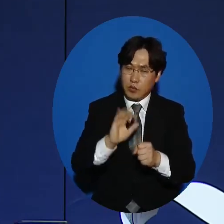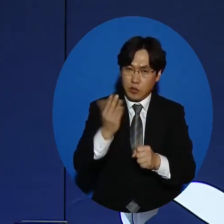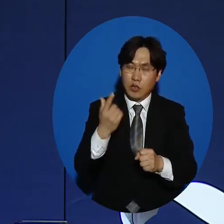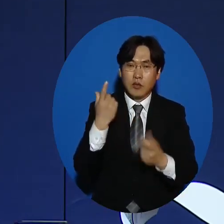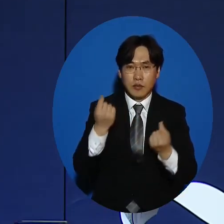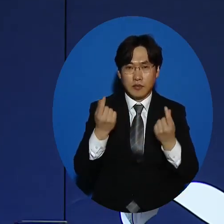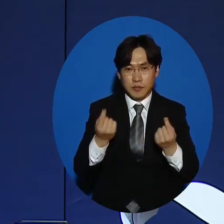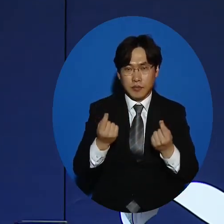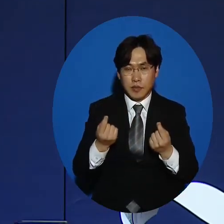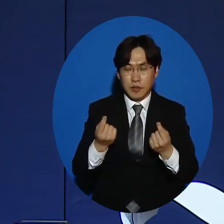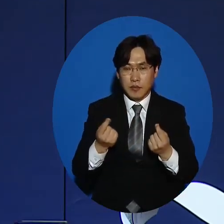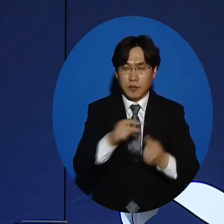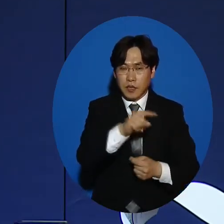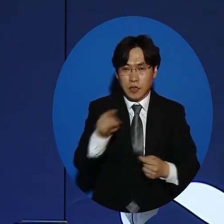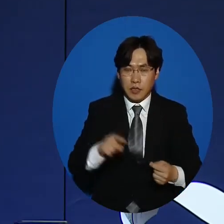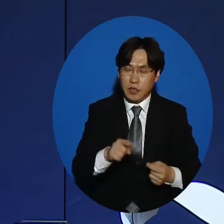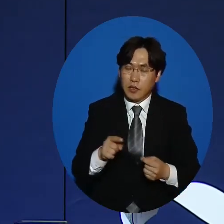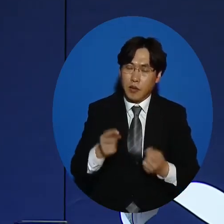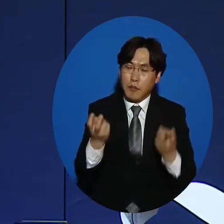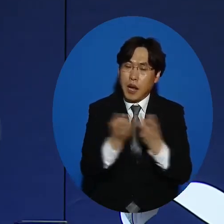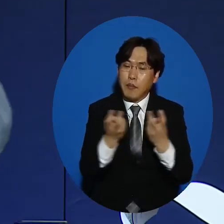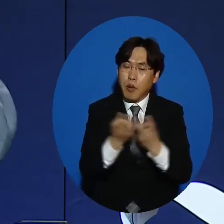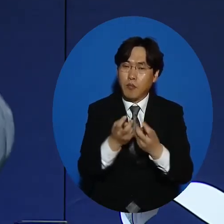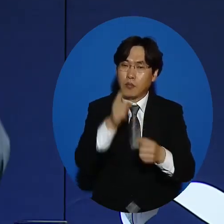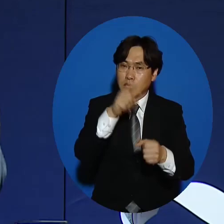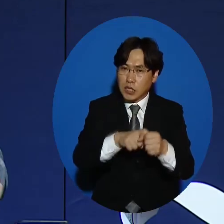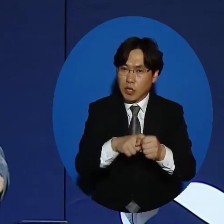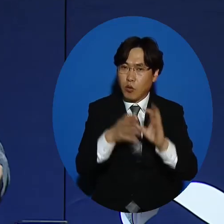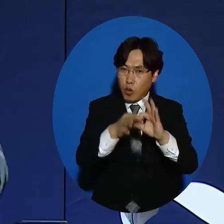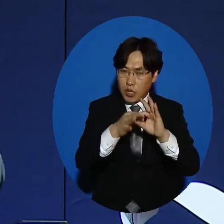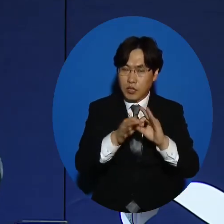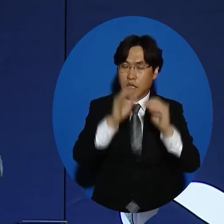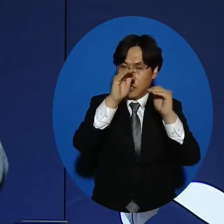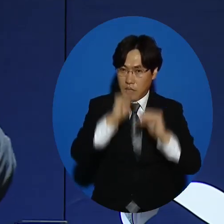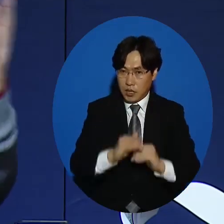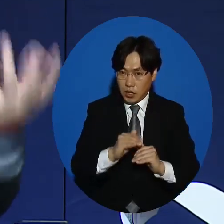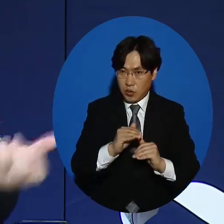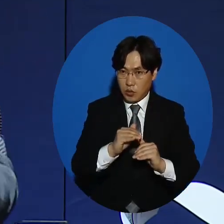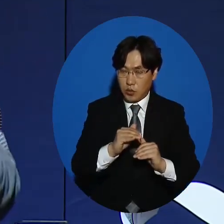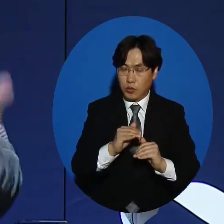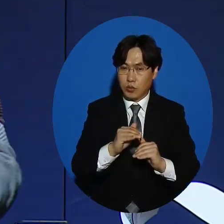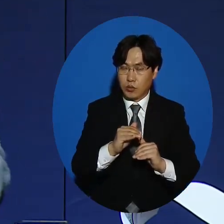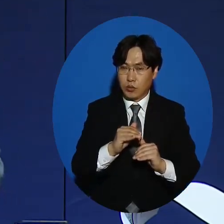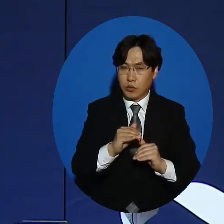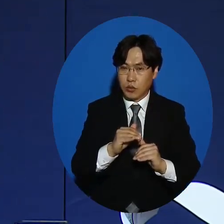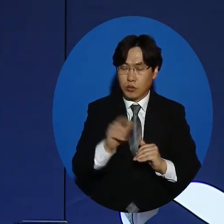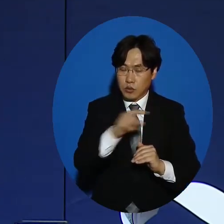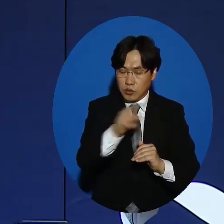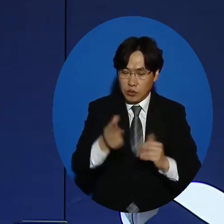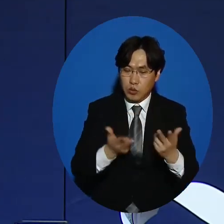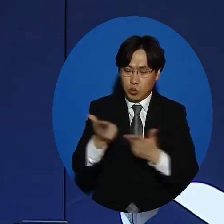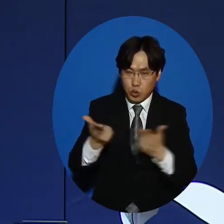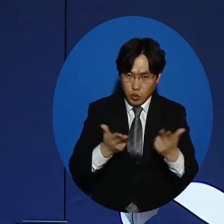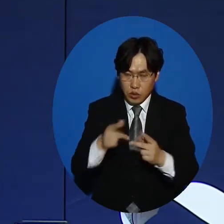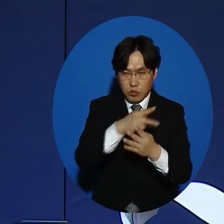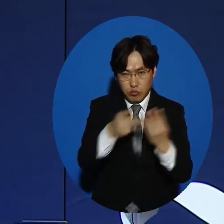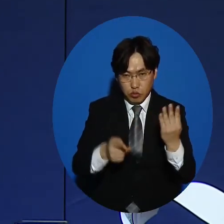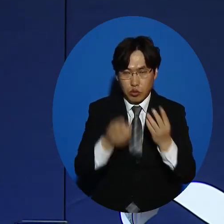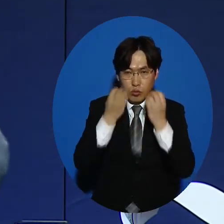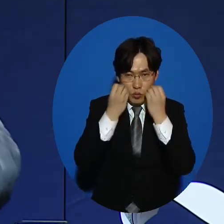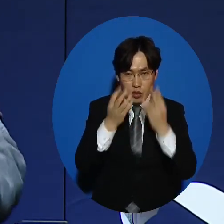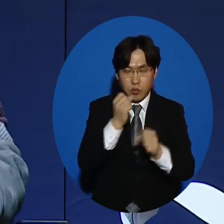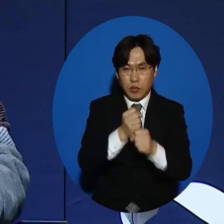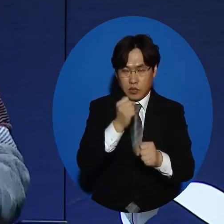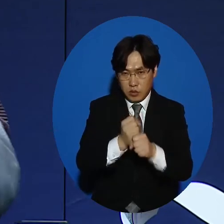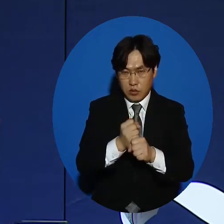어떻게 적용해야 할지, 이런 방법적인 측면들을 또 고려한 그런